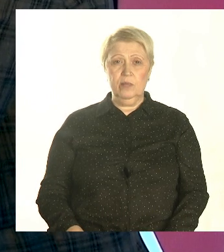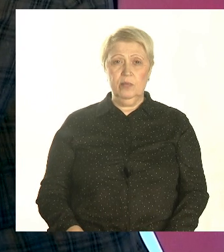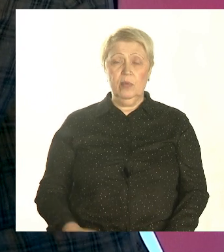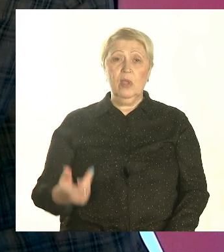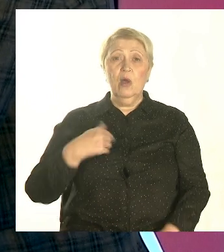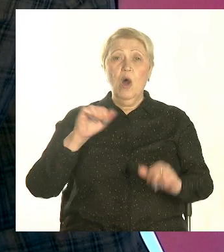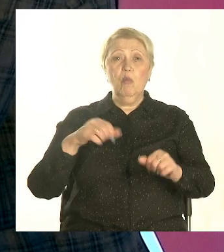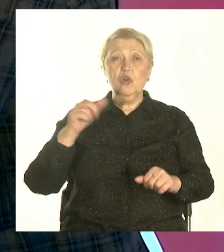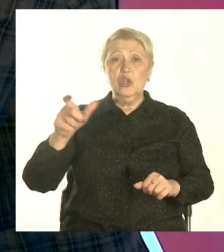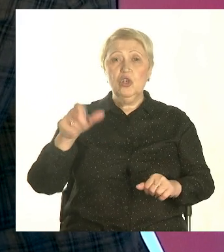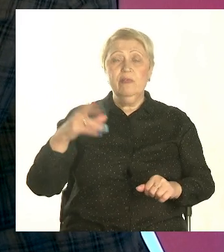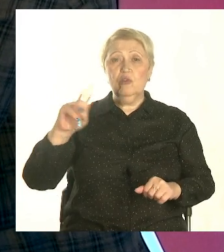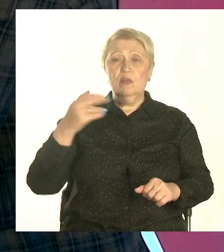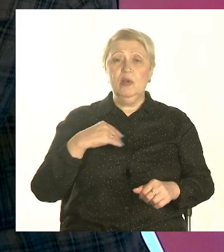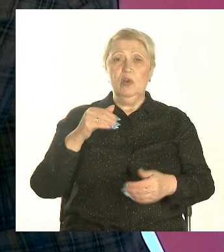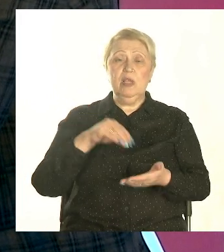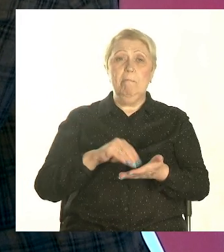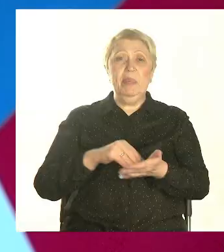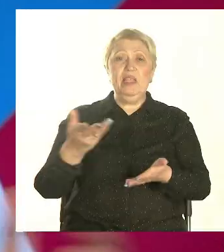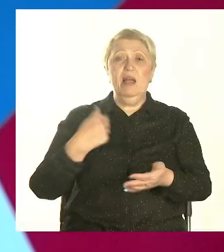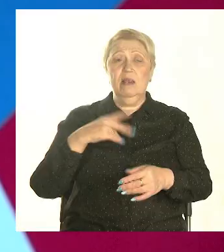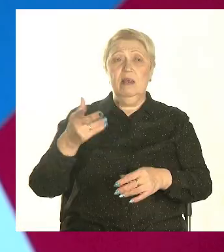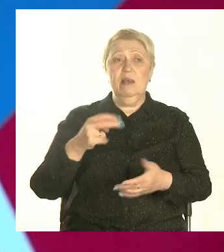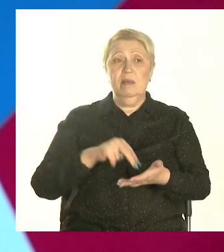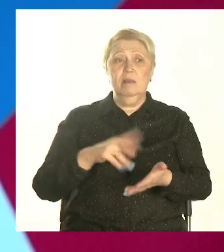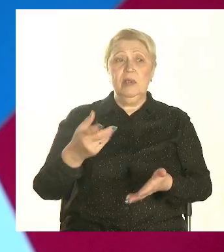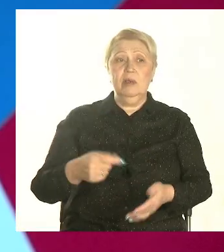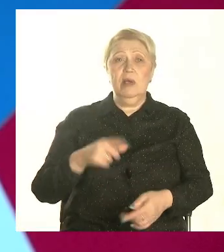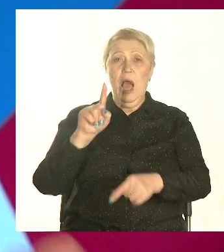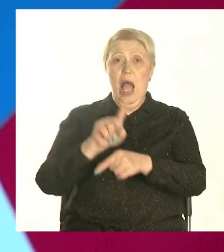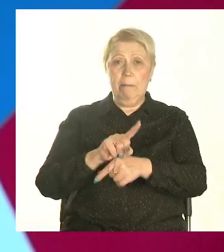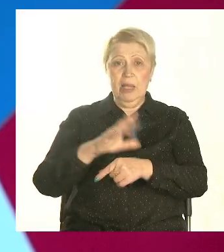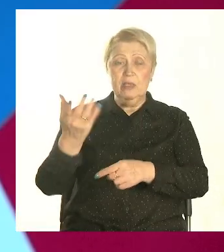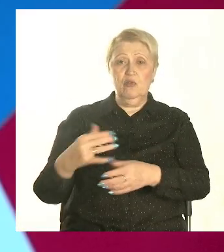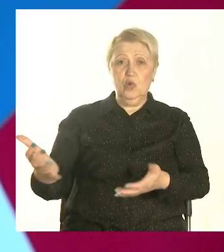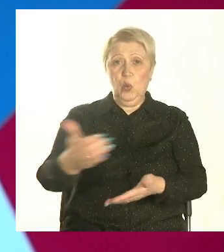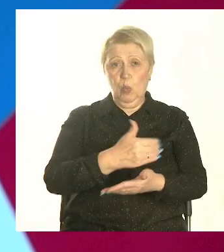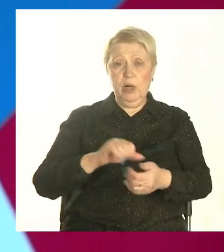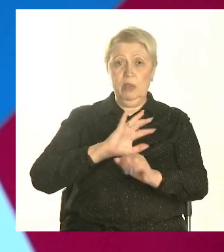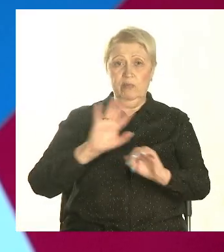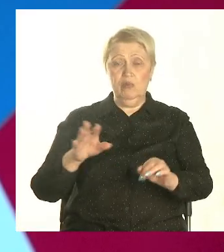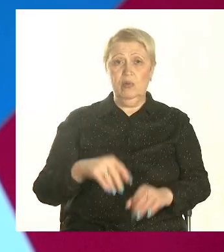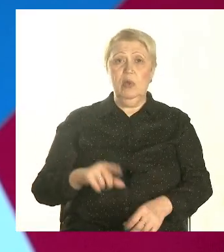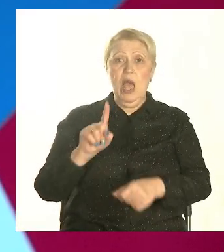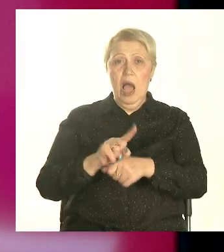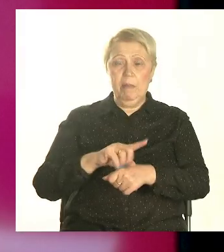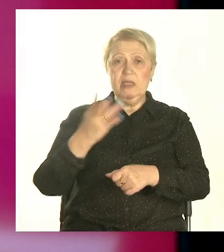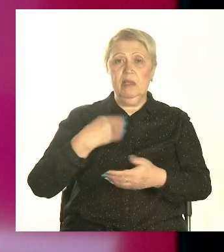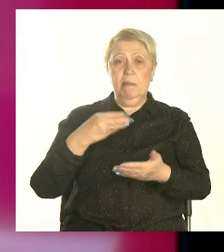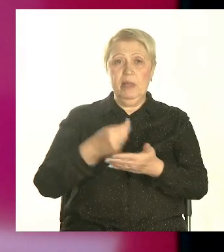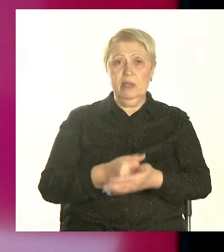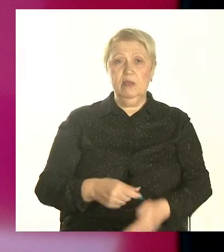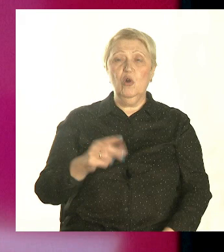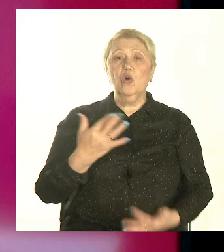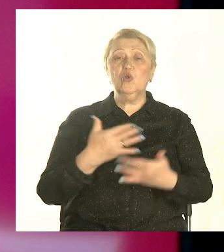просто, чтобы там постояло на время. Все равно проедет рекоператор, положит в машину и скажет, плати мне. Собственно, такого. Сколько он будет